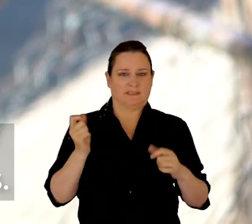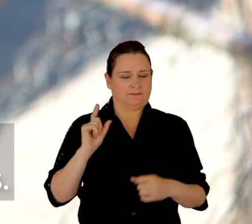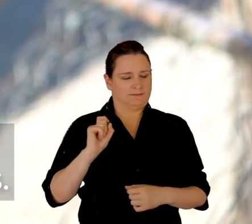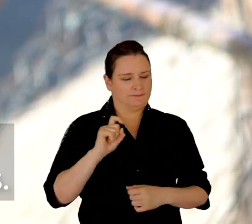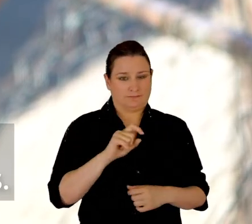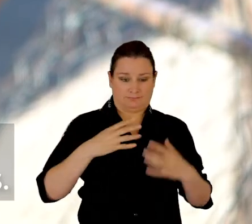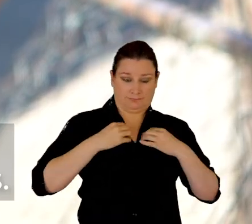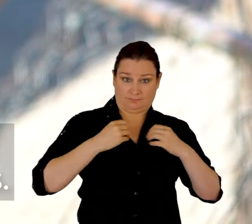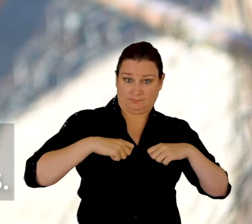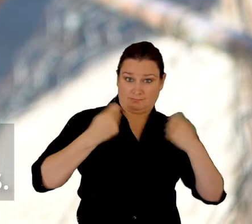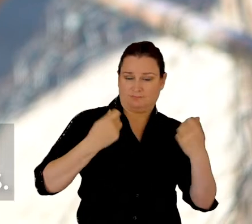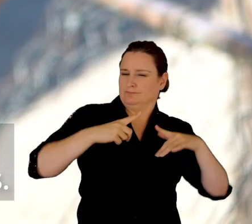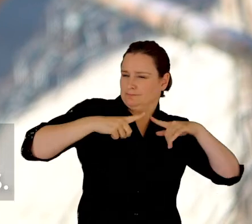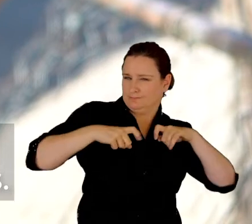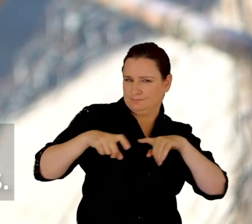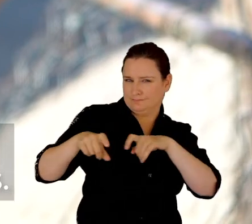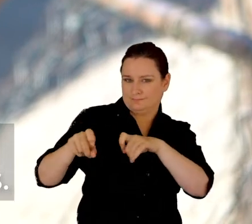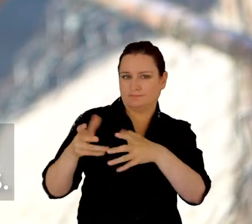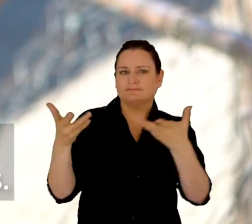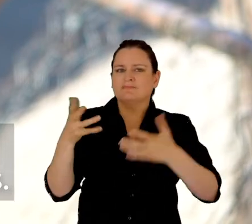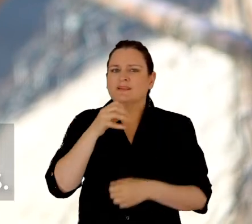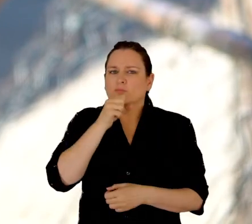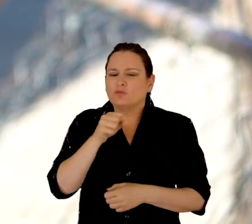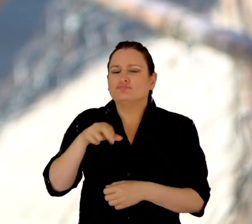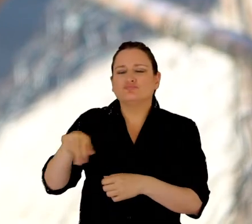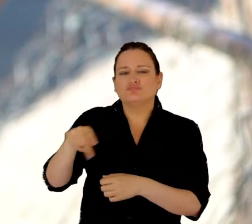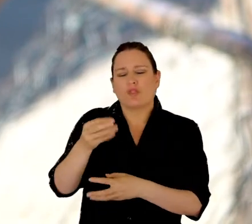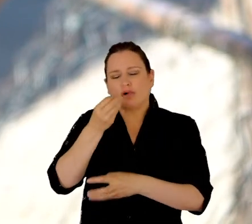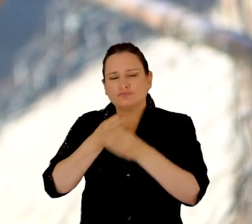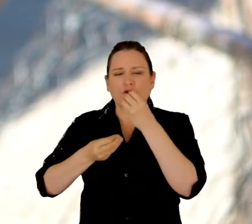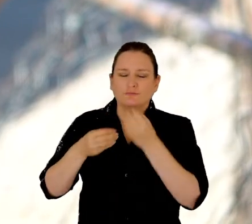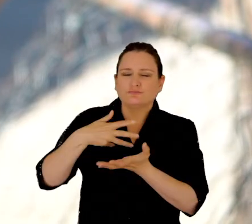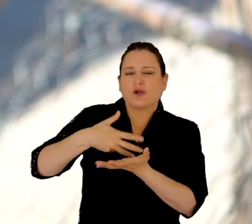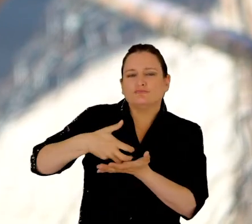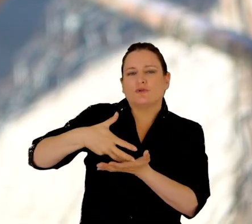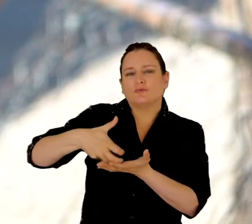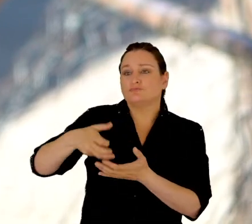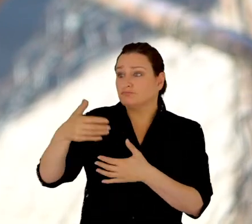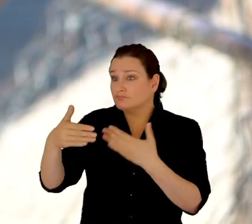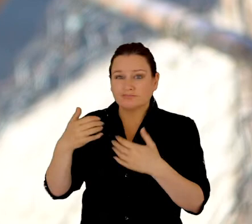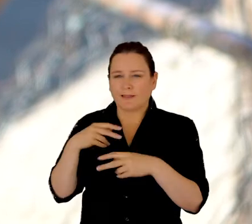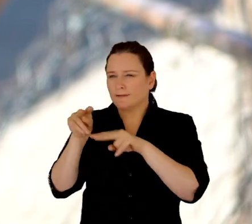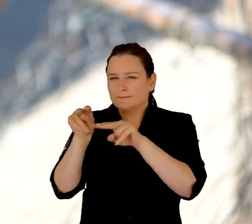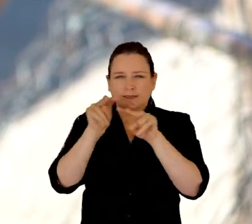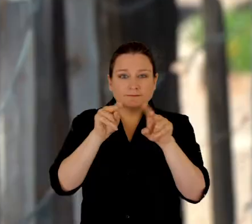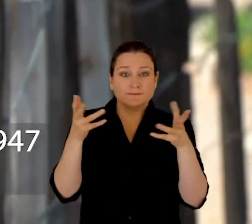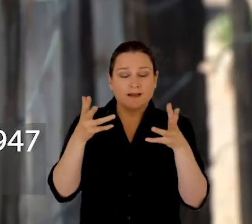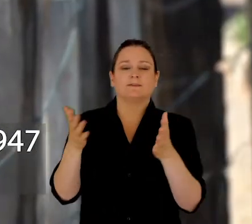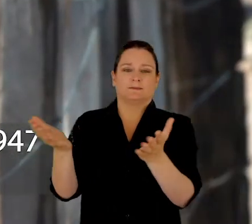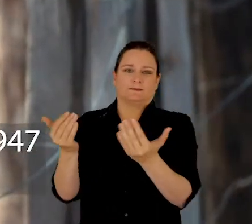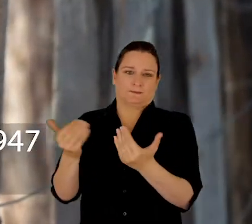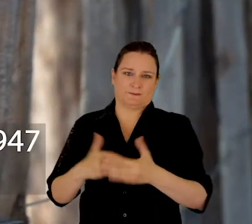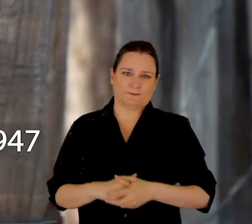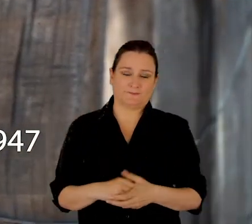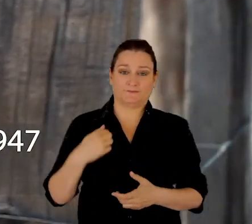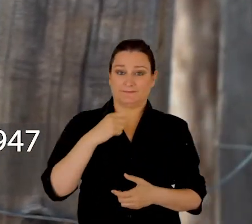sluit, dan het ik gewoonlijk gegaan naar die veeposten. Ons zijn moest nog veeposten, waar die vee moest die weiding was.